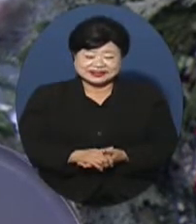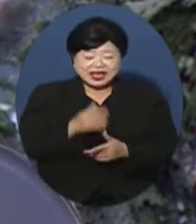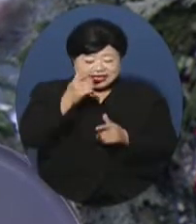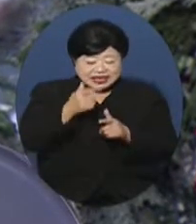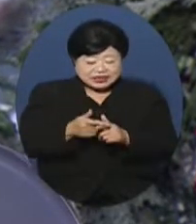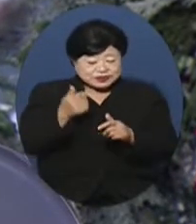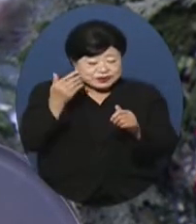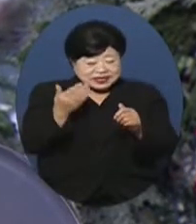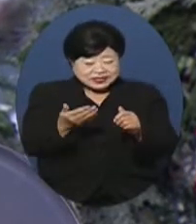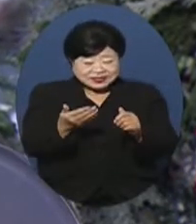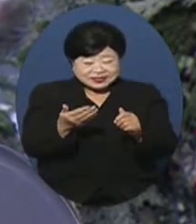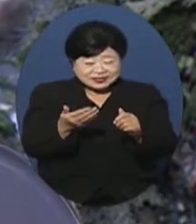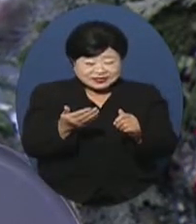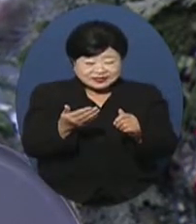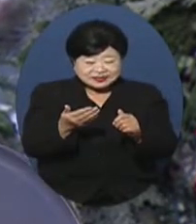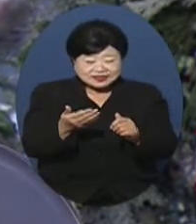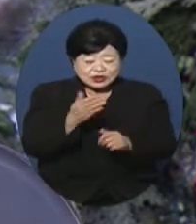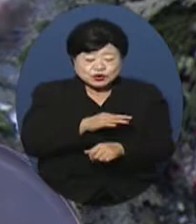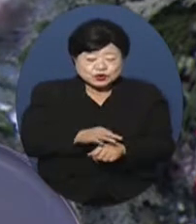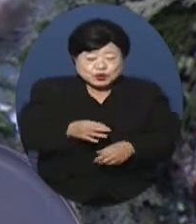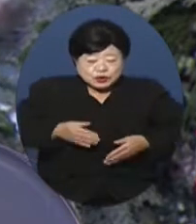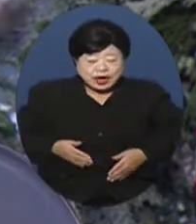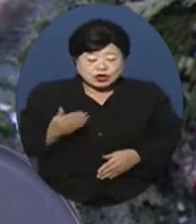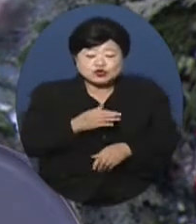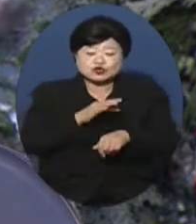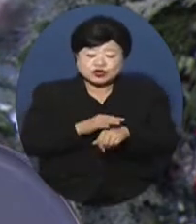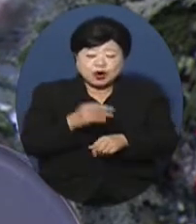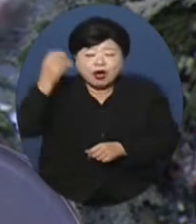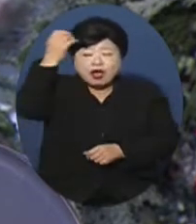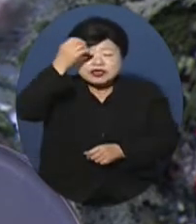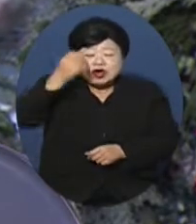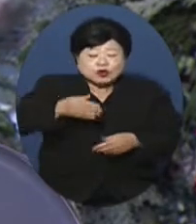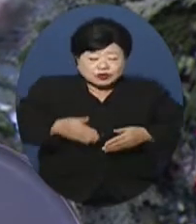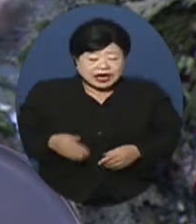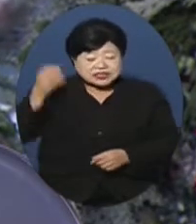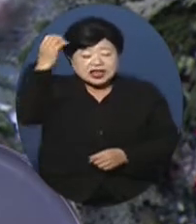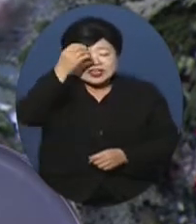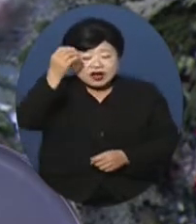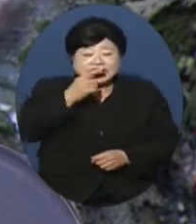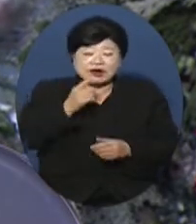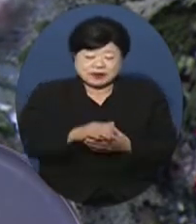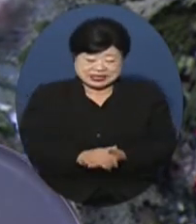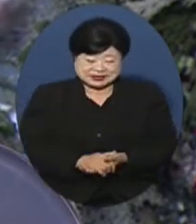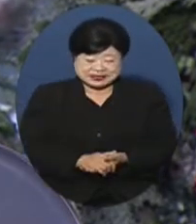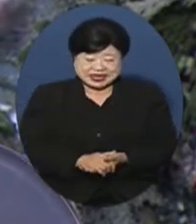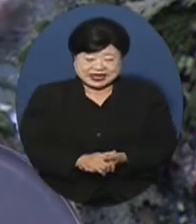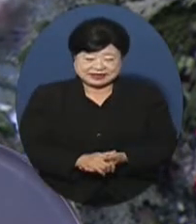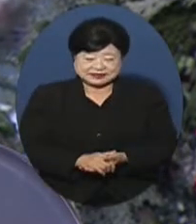예수님께 순 이 거론한 것은 6.25 영어를 하는 것은 형이에요